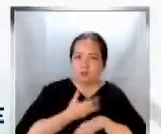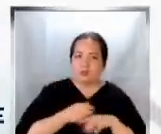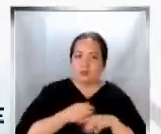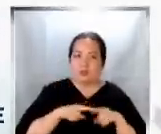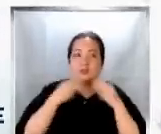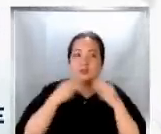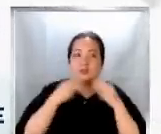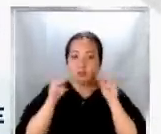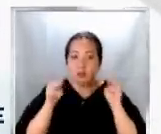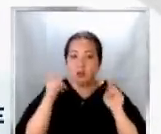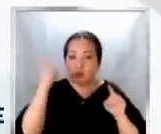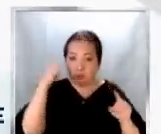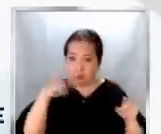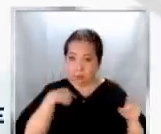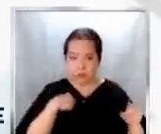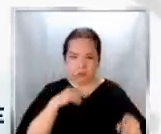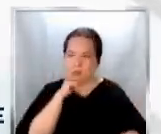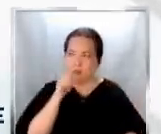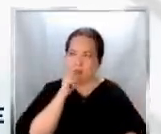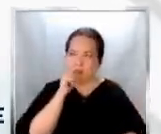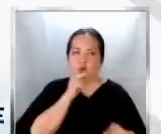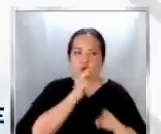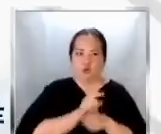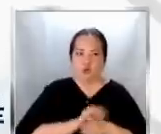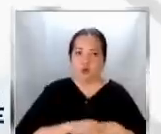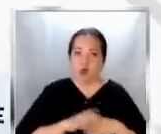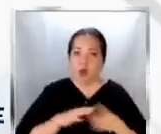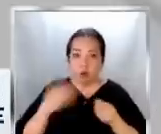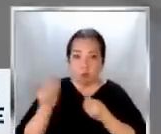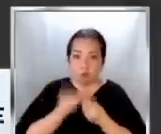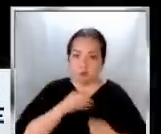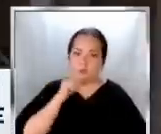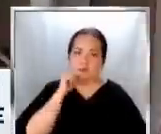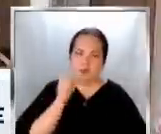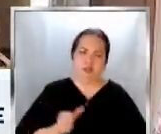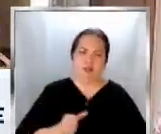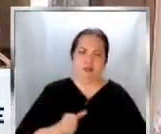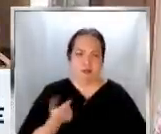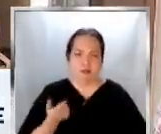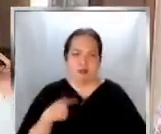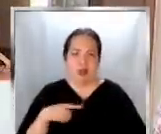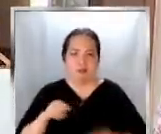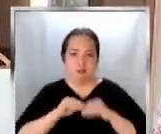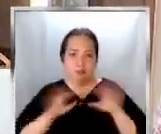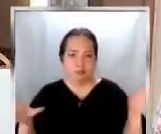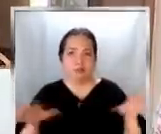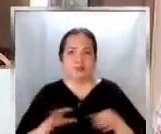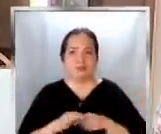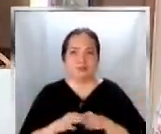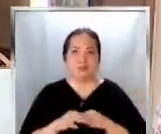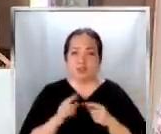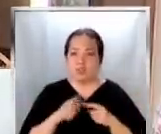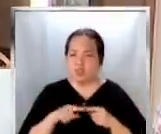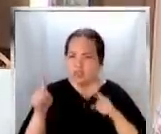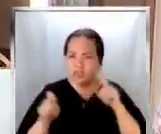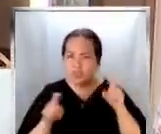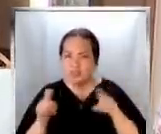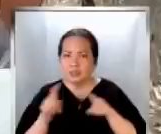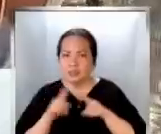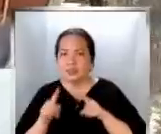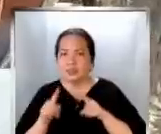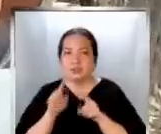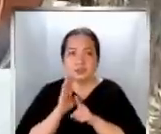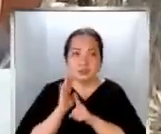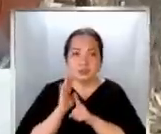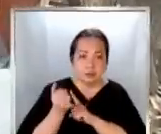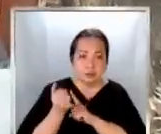kanya. Hindi rin daw siya tinanggal sa trabaho tulad ng kumalat sa social media. Nagtanong kami sa ibang mga kawari ng barangay kung paanong kanilang